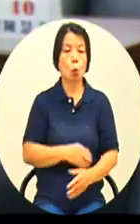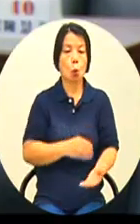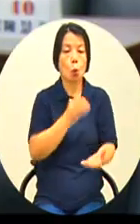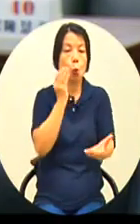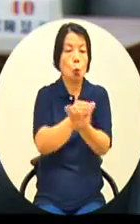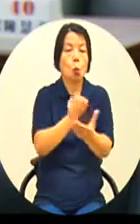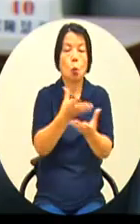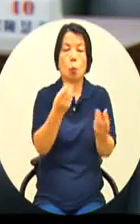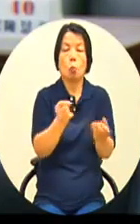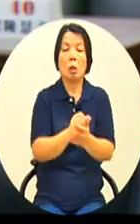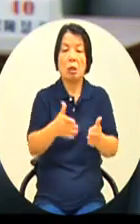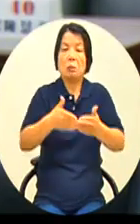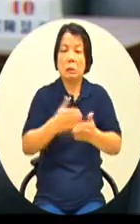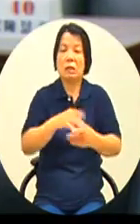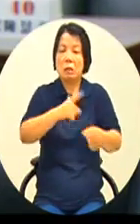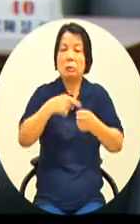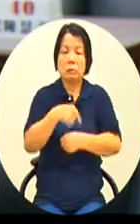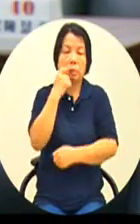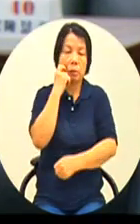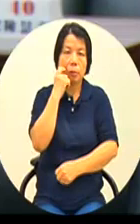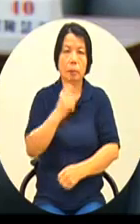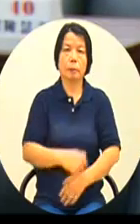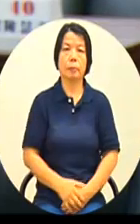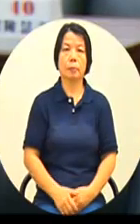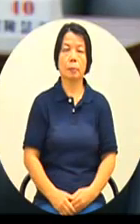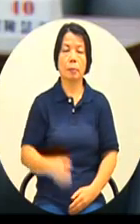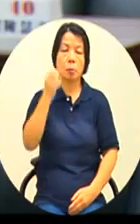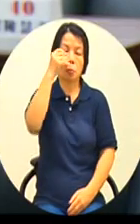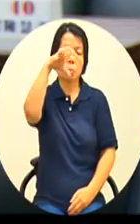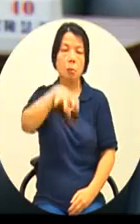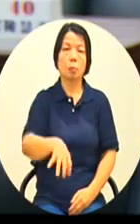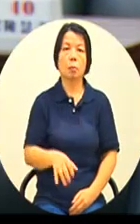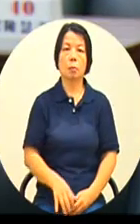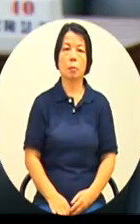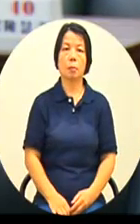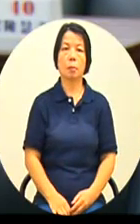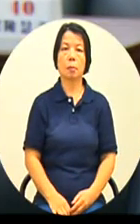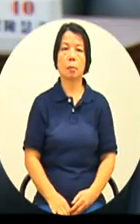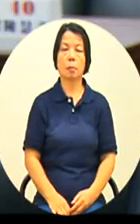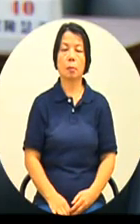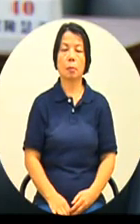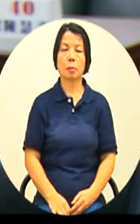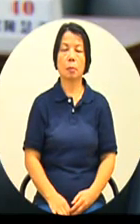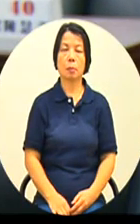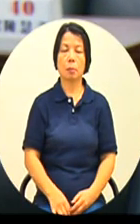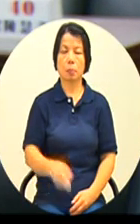成。后来我要问咱公务局吼，咱张局长，